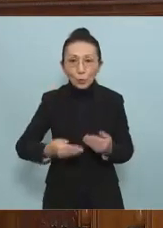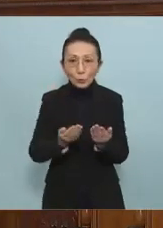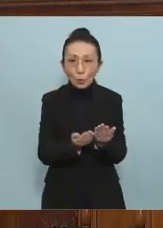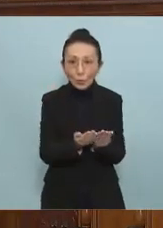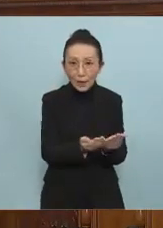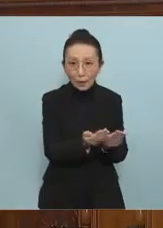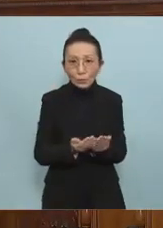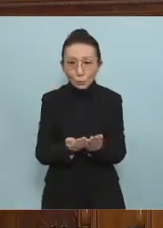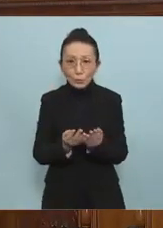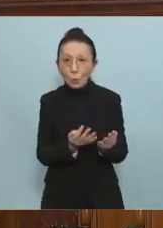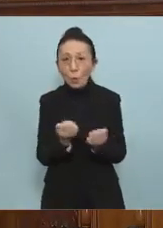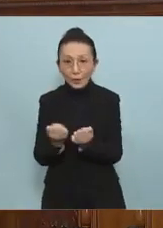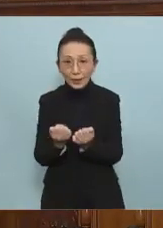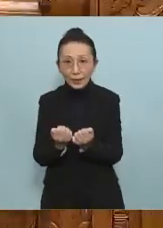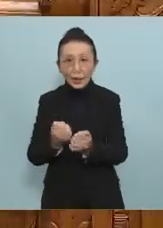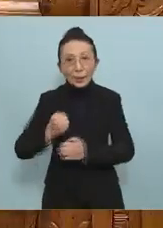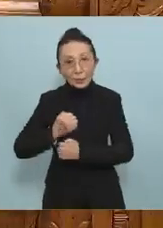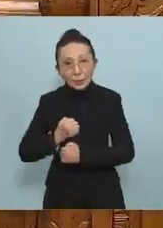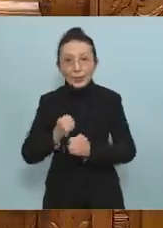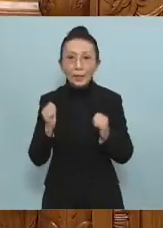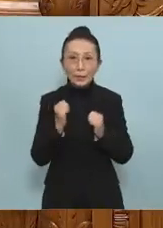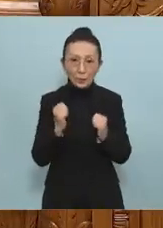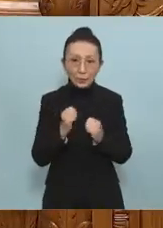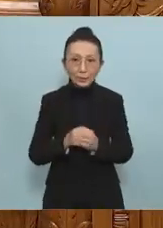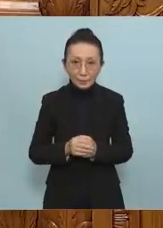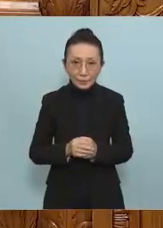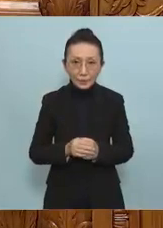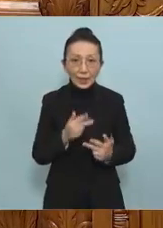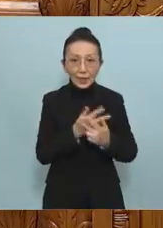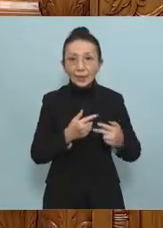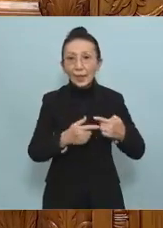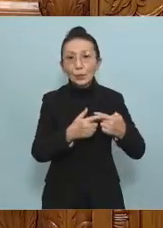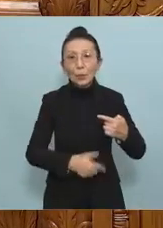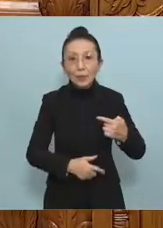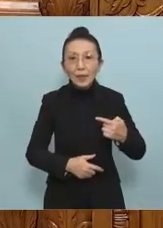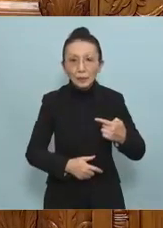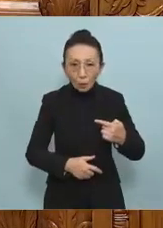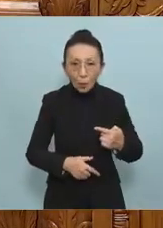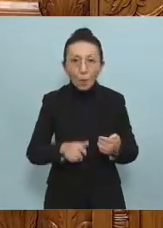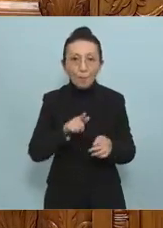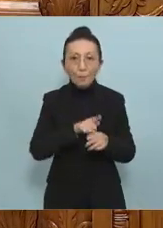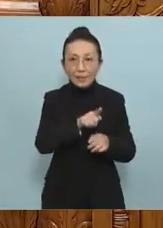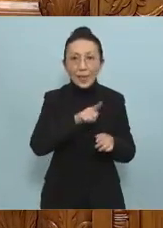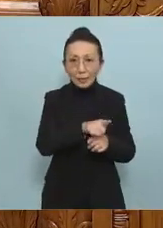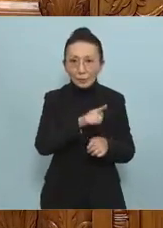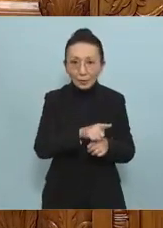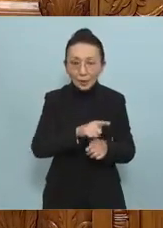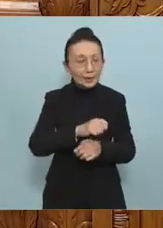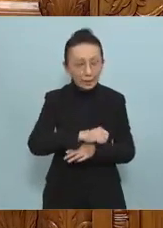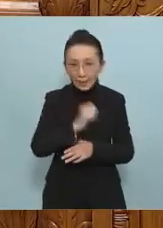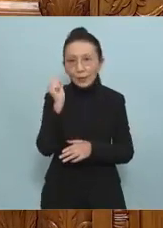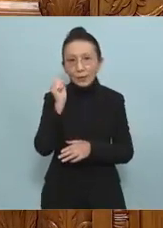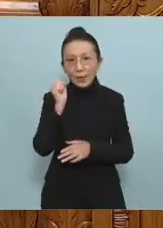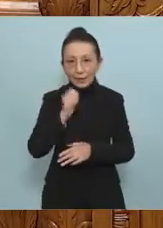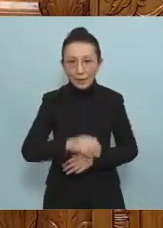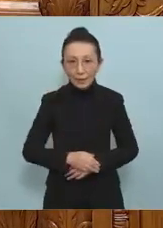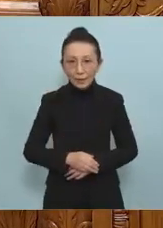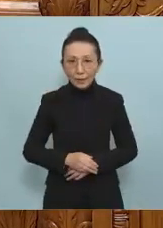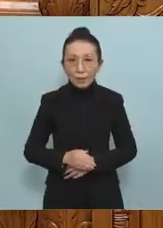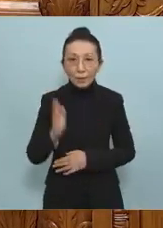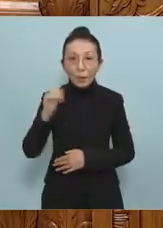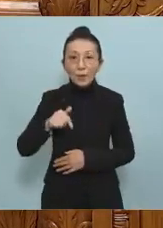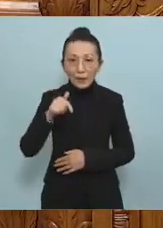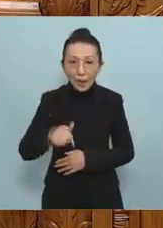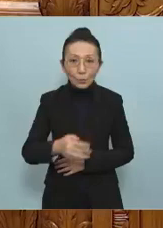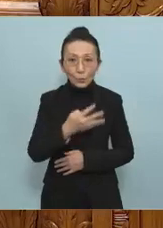嚇、北朝鮮の核開発やミサイル発射は絶対に許されない。これは政府・与野党ともに